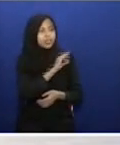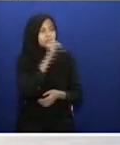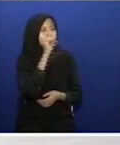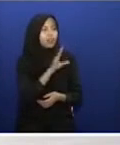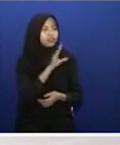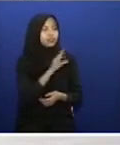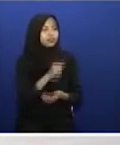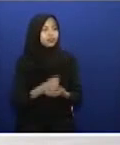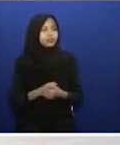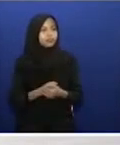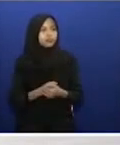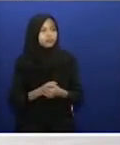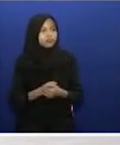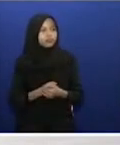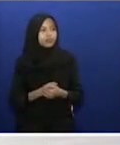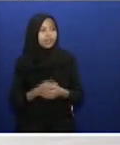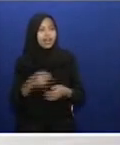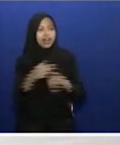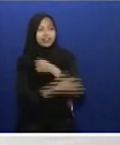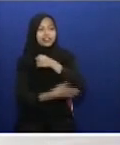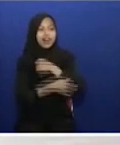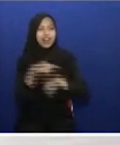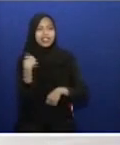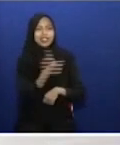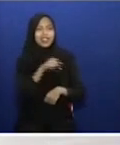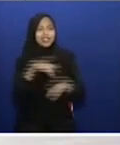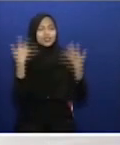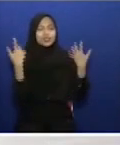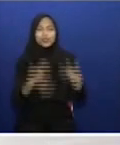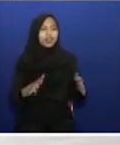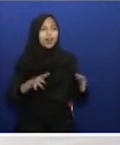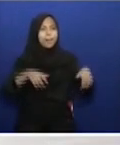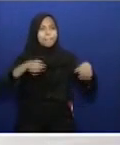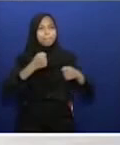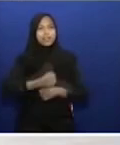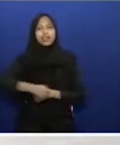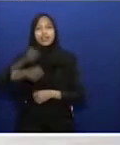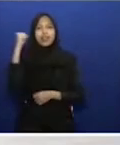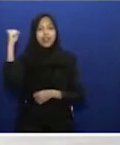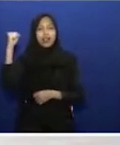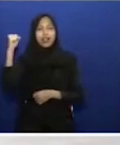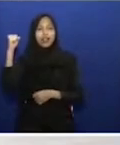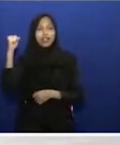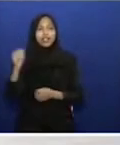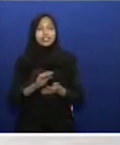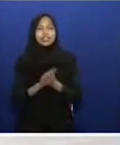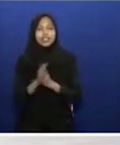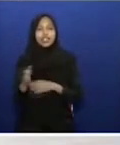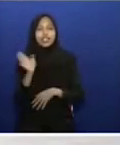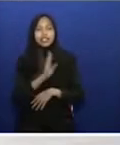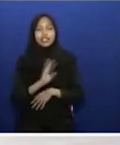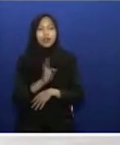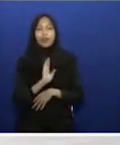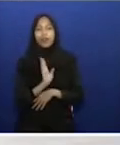Bahlil, negara kita ini sudah merdeka. Negara kita ini berdaulat. Tidak boleh ada satu